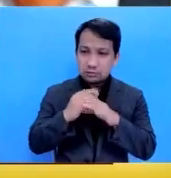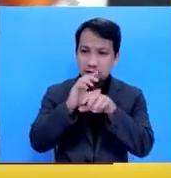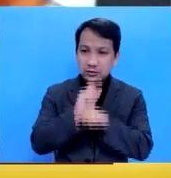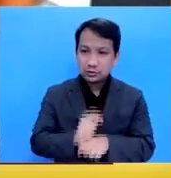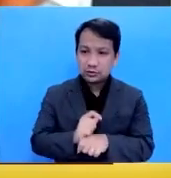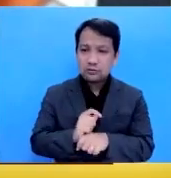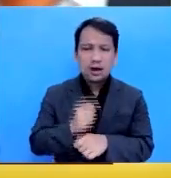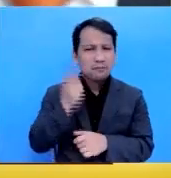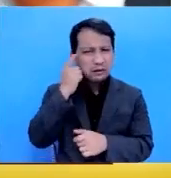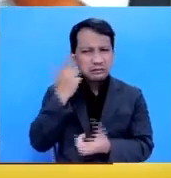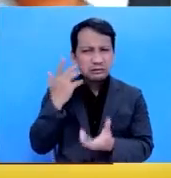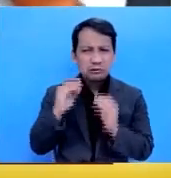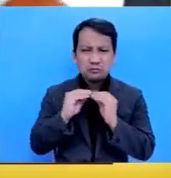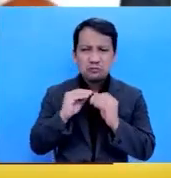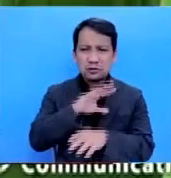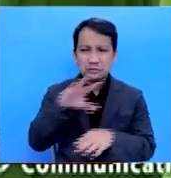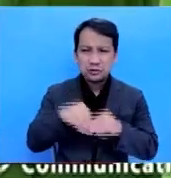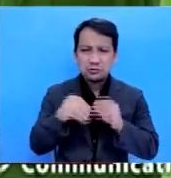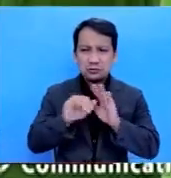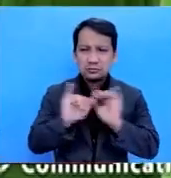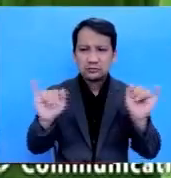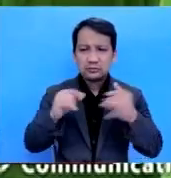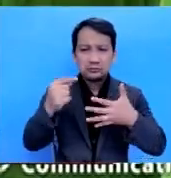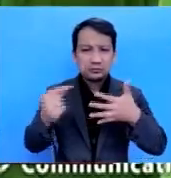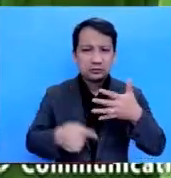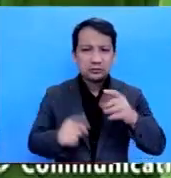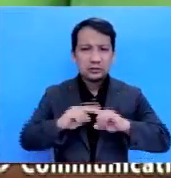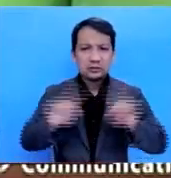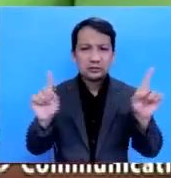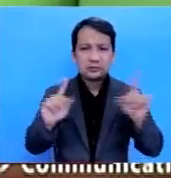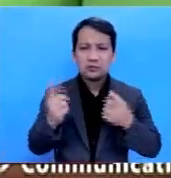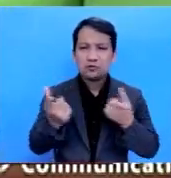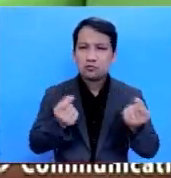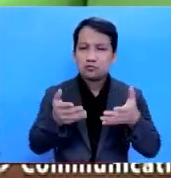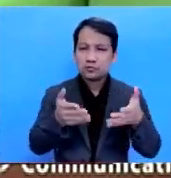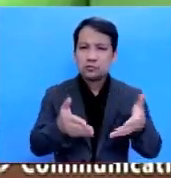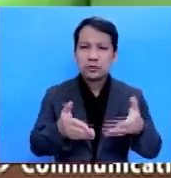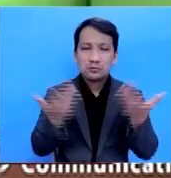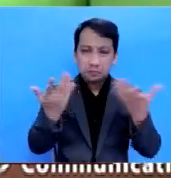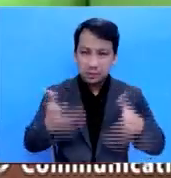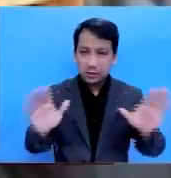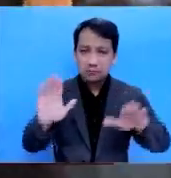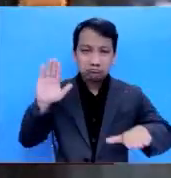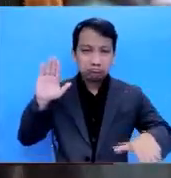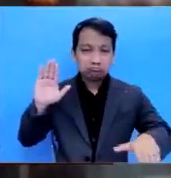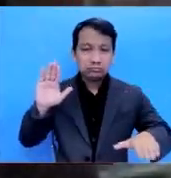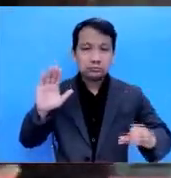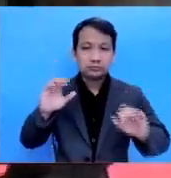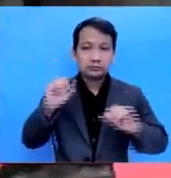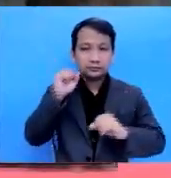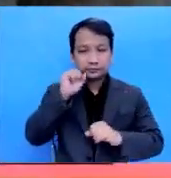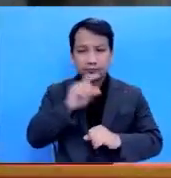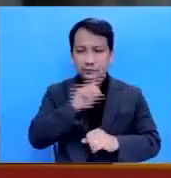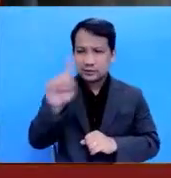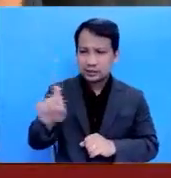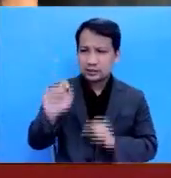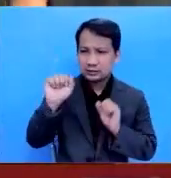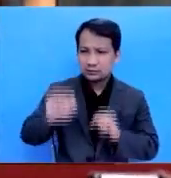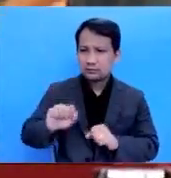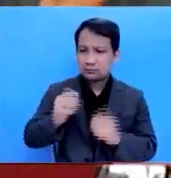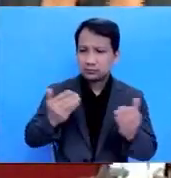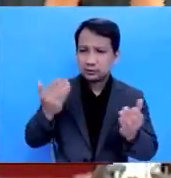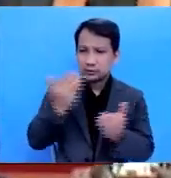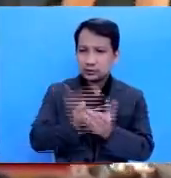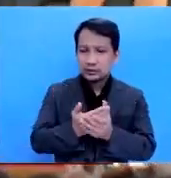I think the content will be different. Matapos naman ang inaugurasyon kahapon ni Sara, tinanong din kung dadalo ba ang